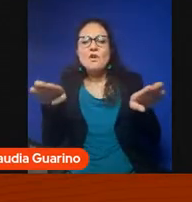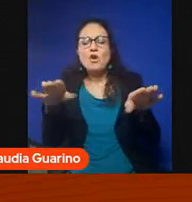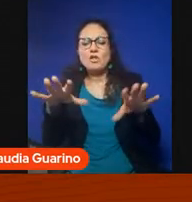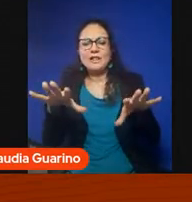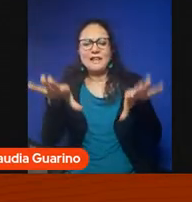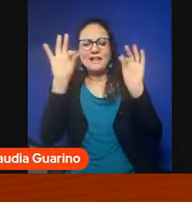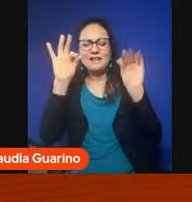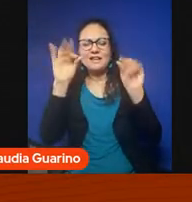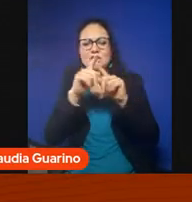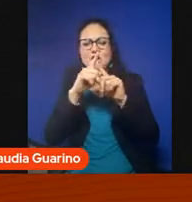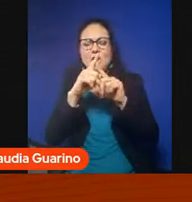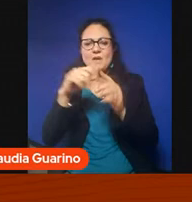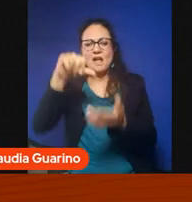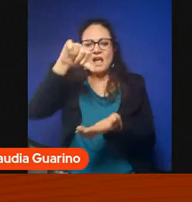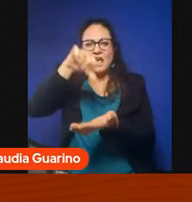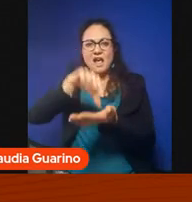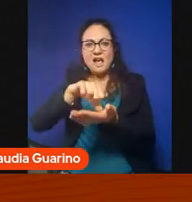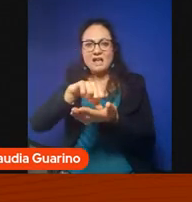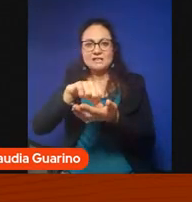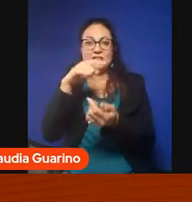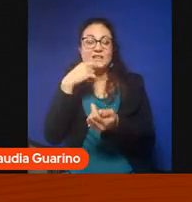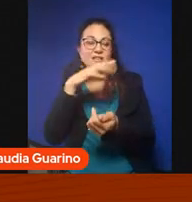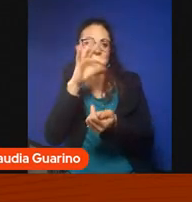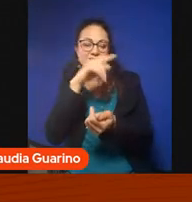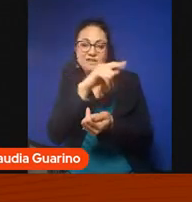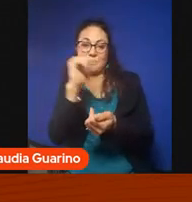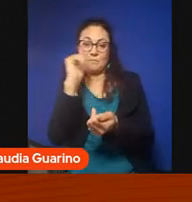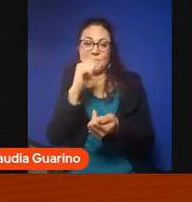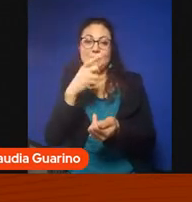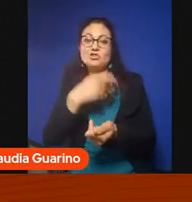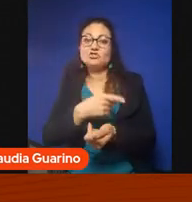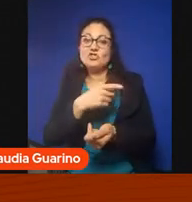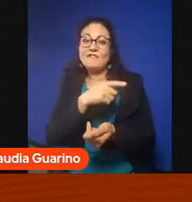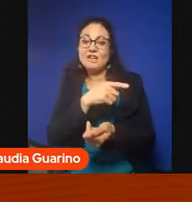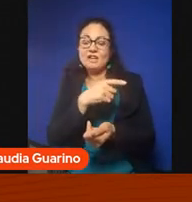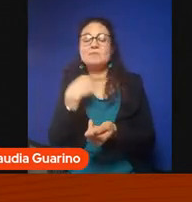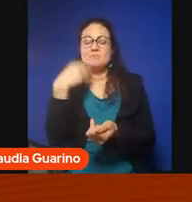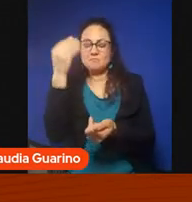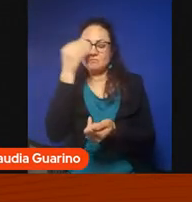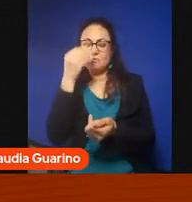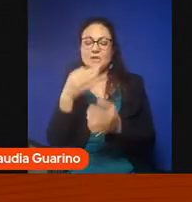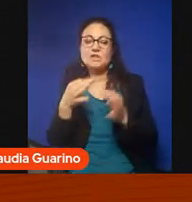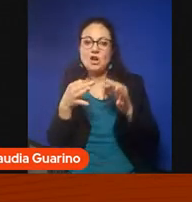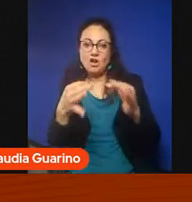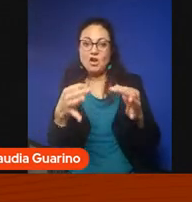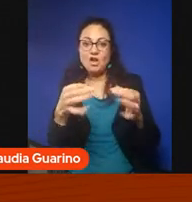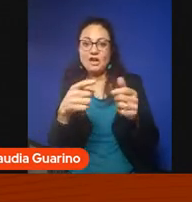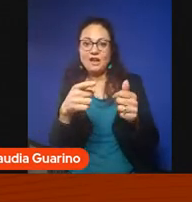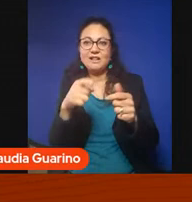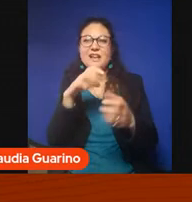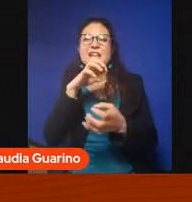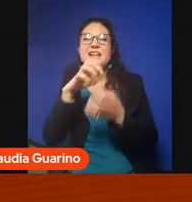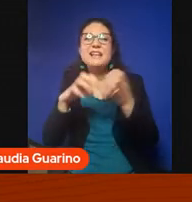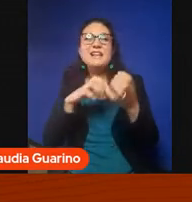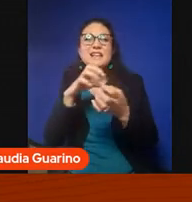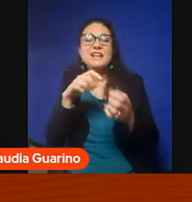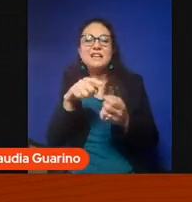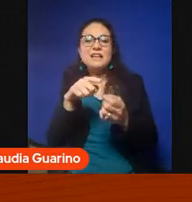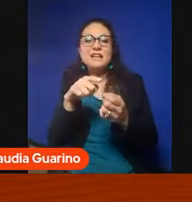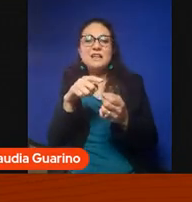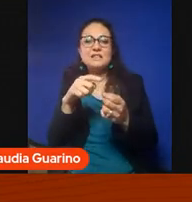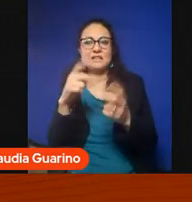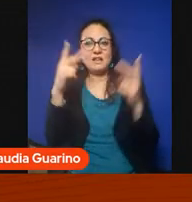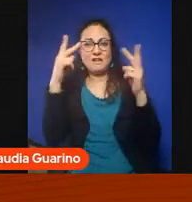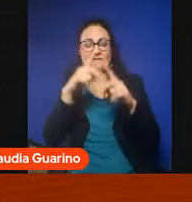disegnato dal professor Giovannini, mi sembra assolutamente corretto. Una crisi permette, e questo vale anche a livello